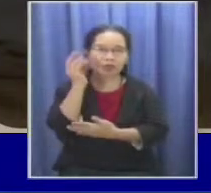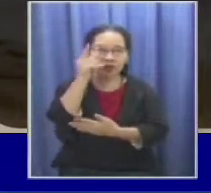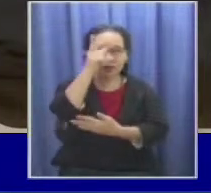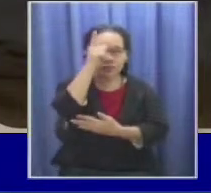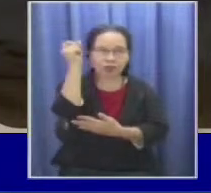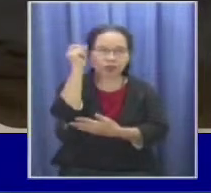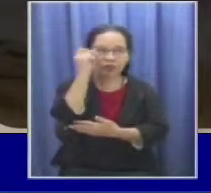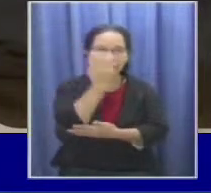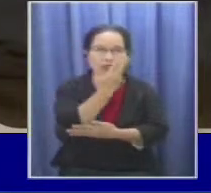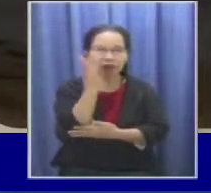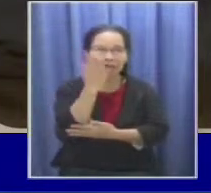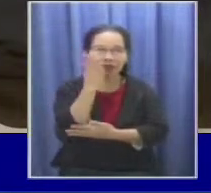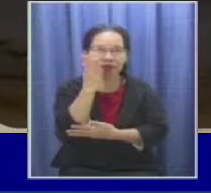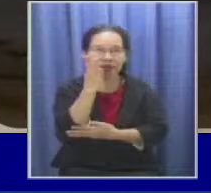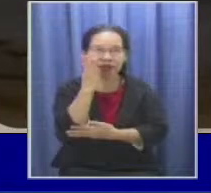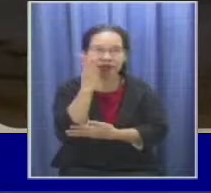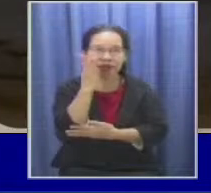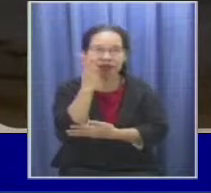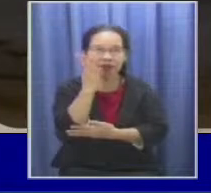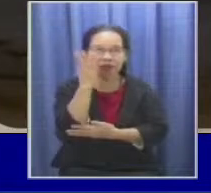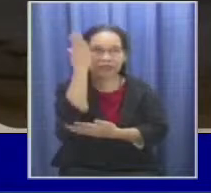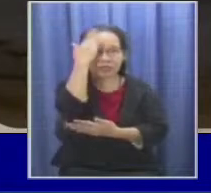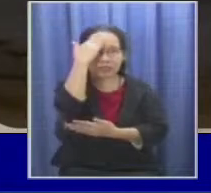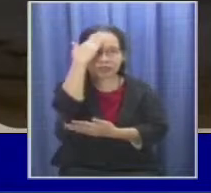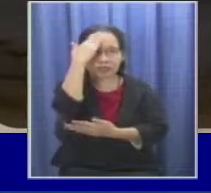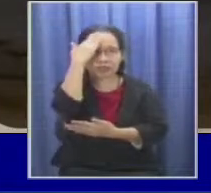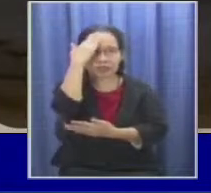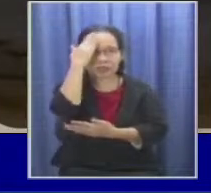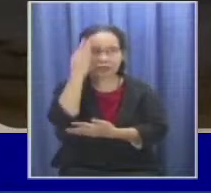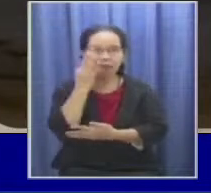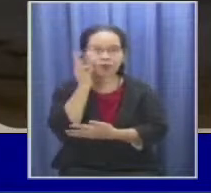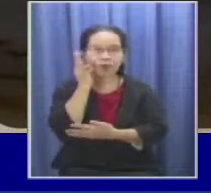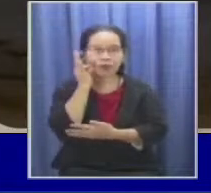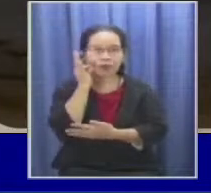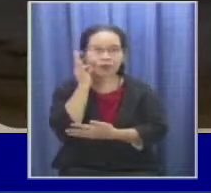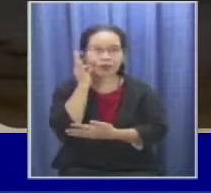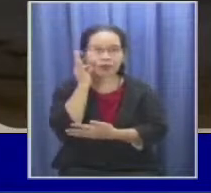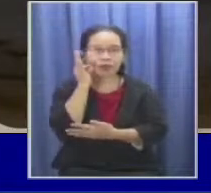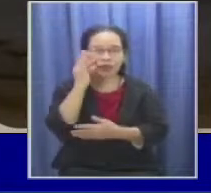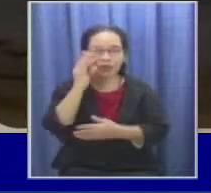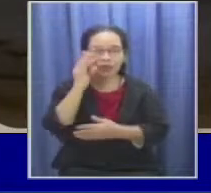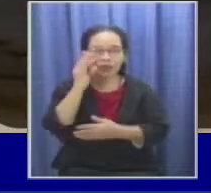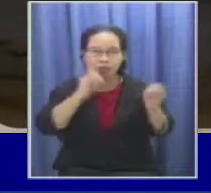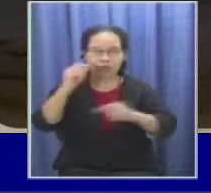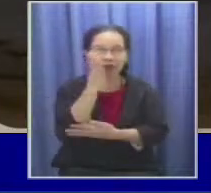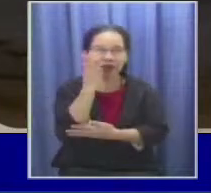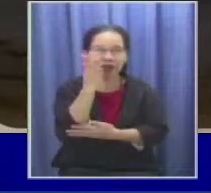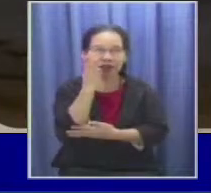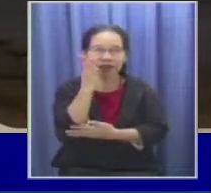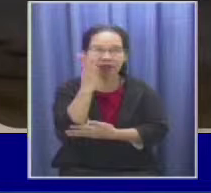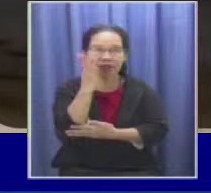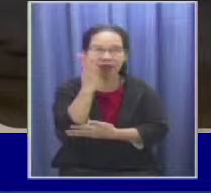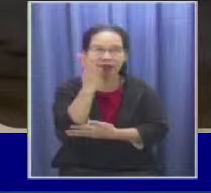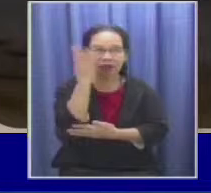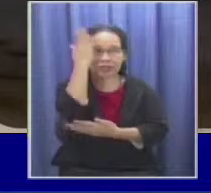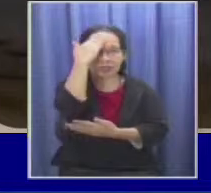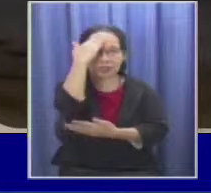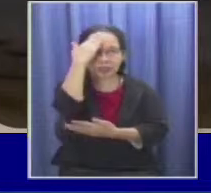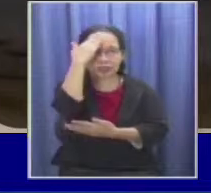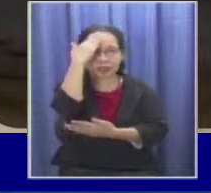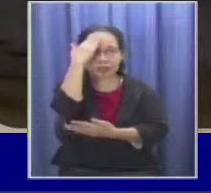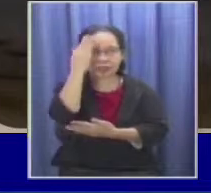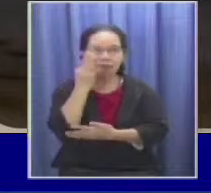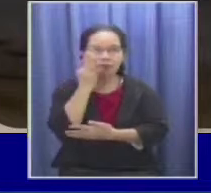usu sɛdeɛ aya akoma ma madua no nye duapa na aba ya abapa madua